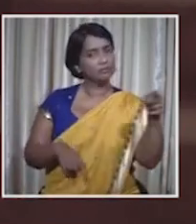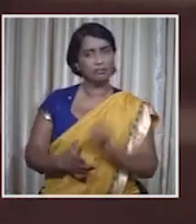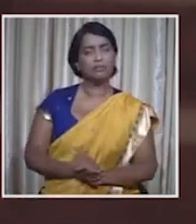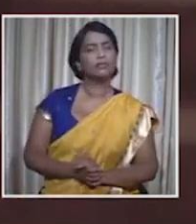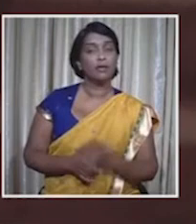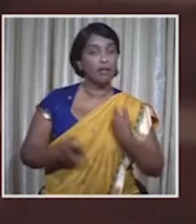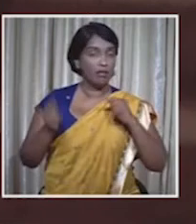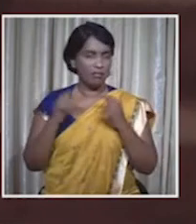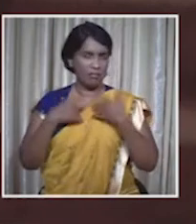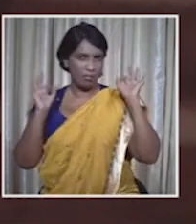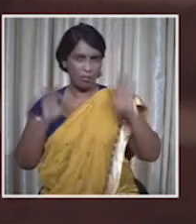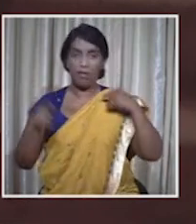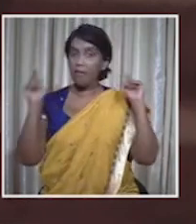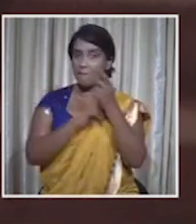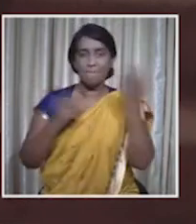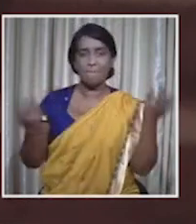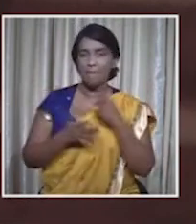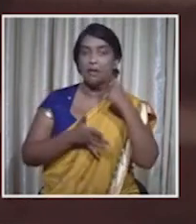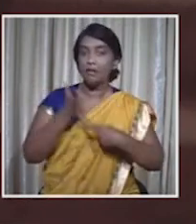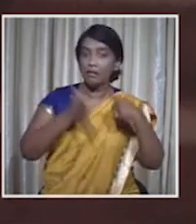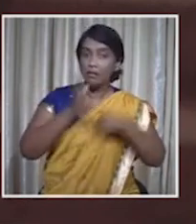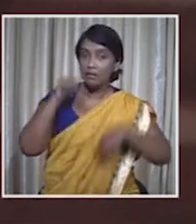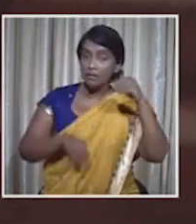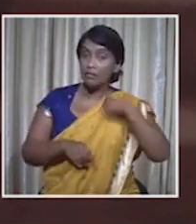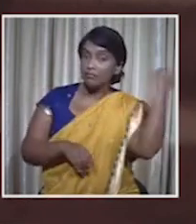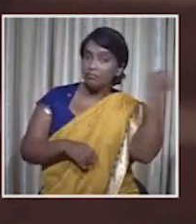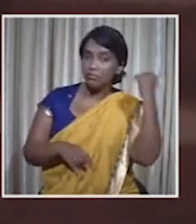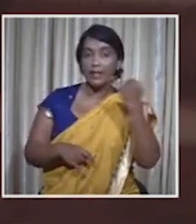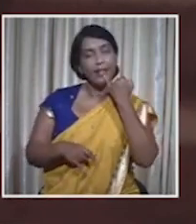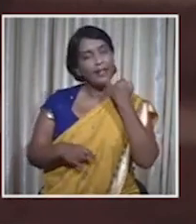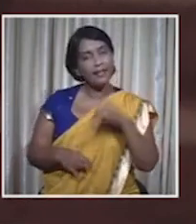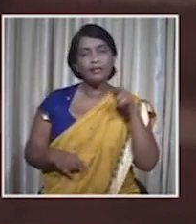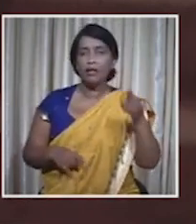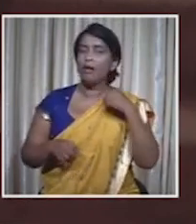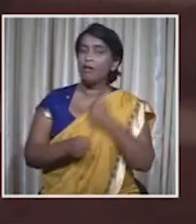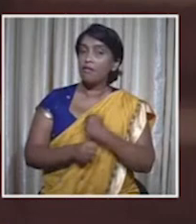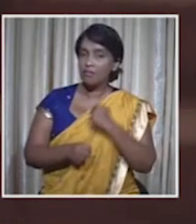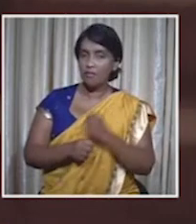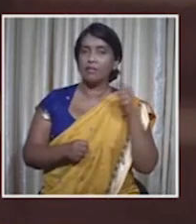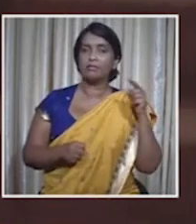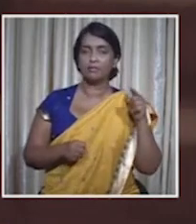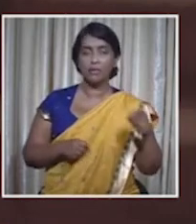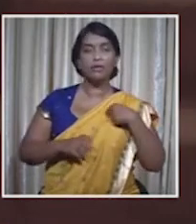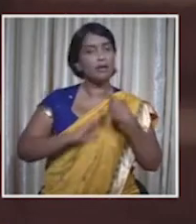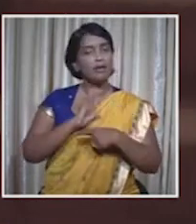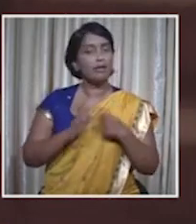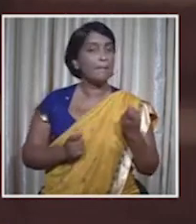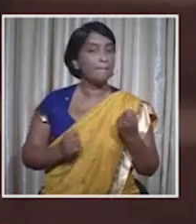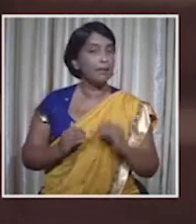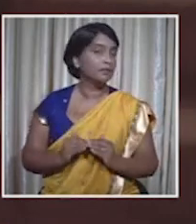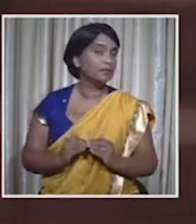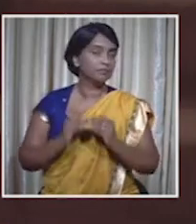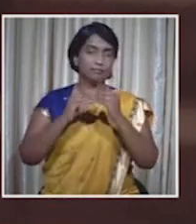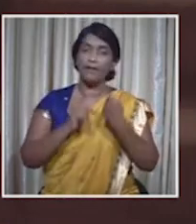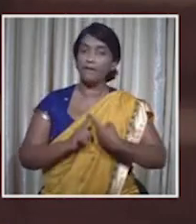කියන්න ඕන. මේකේ පැනල යන්න බෑ. ඔබතුමාලට දේශපාලන කතා කරන්න හරි ලේසි. හැබැයි ඔබතුමාලගේ ආණ්ඩුව තමයි මේ රටේ